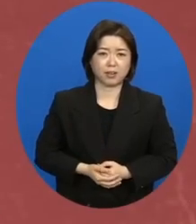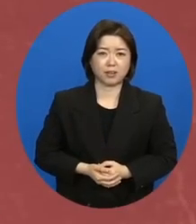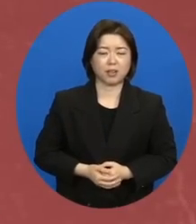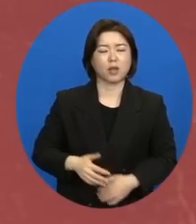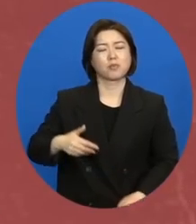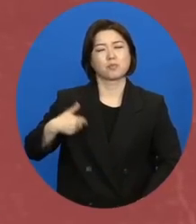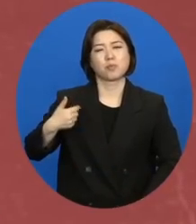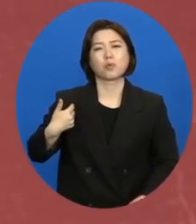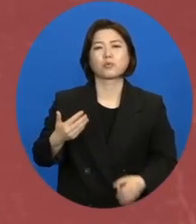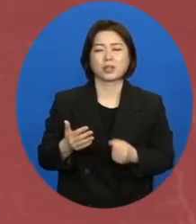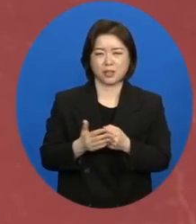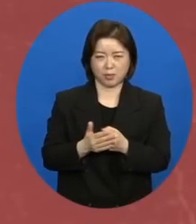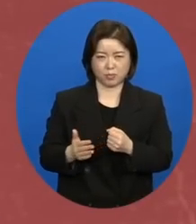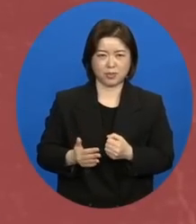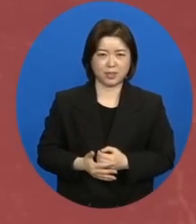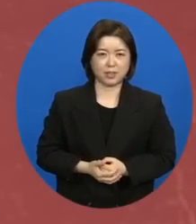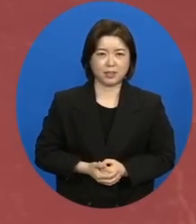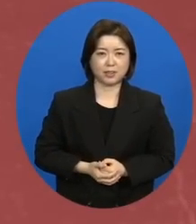몰라서 그래. 몰라서.